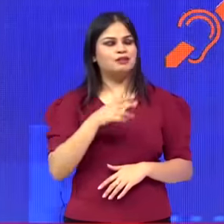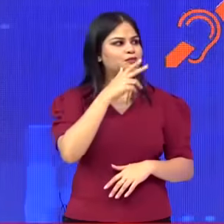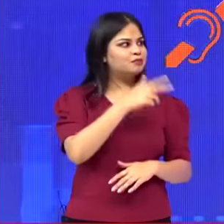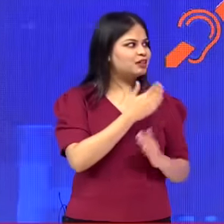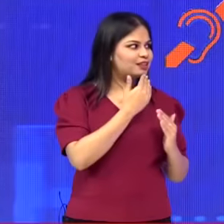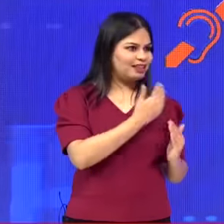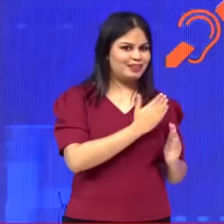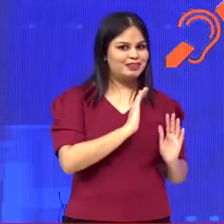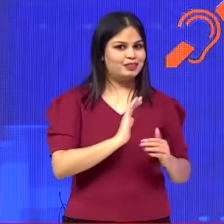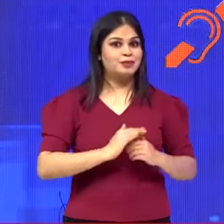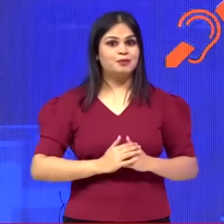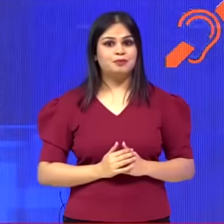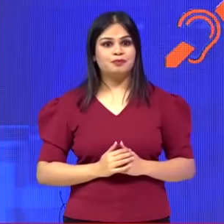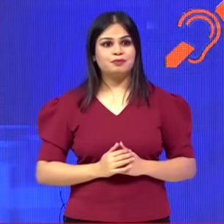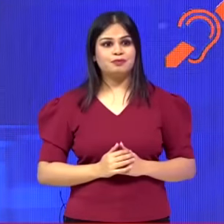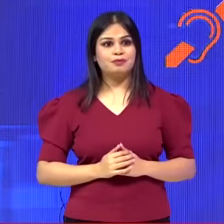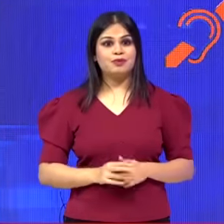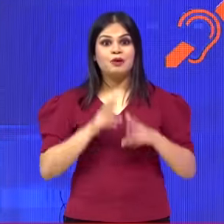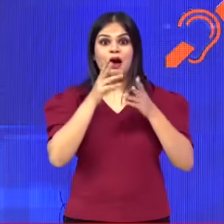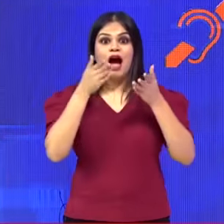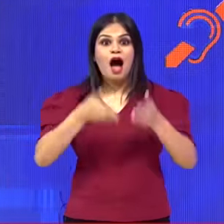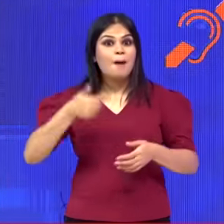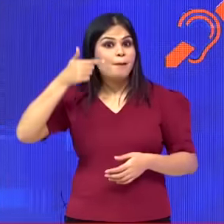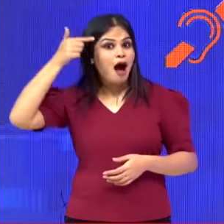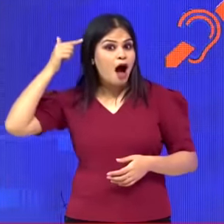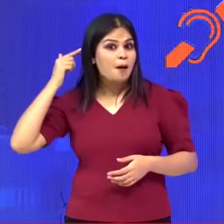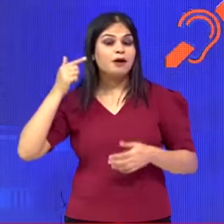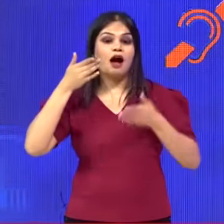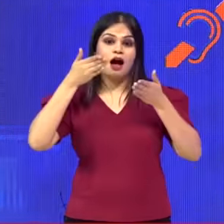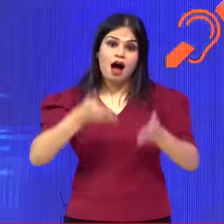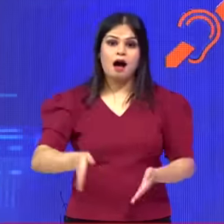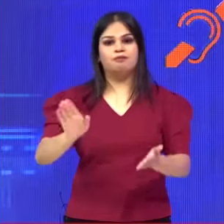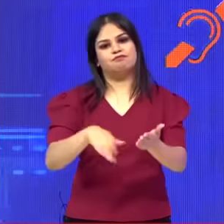बोला. मैं बोला ना आमिर खान इज गोइंग टू गो टू सिंग टू यू,